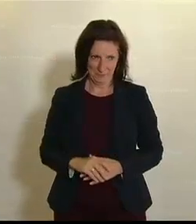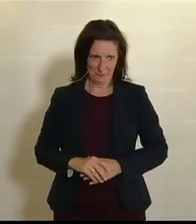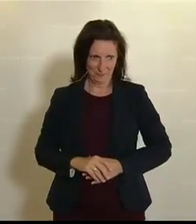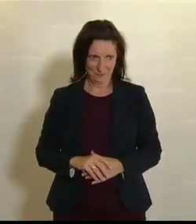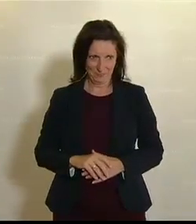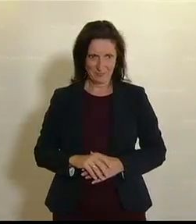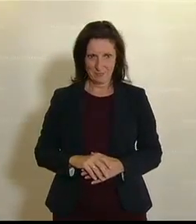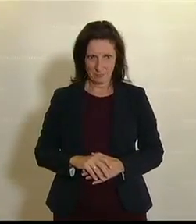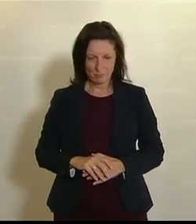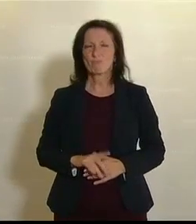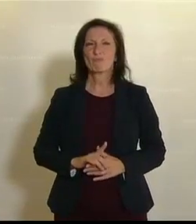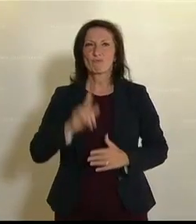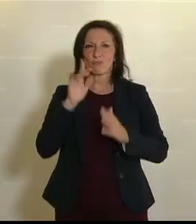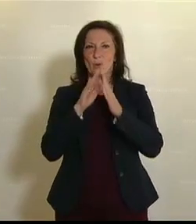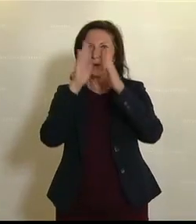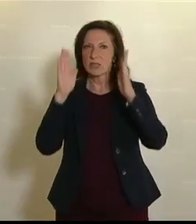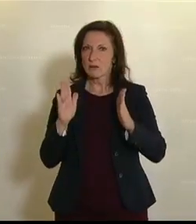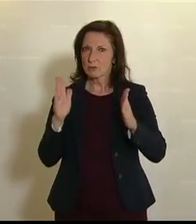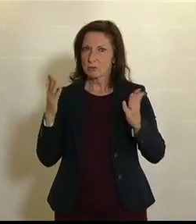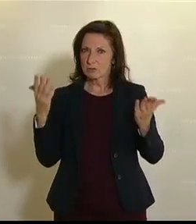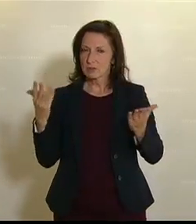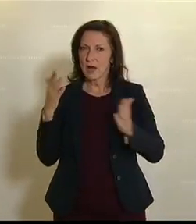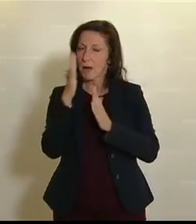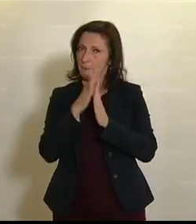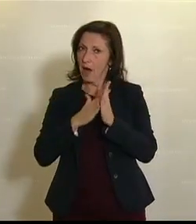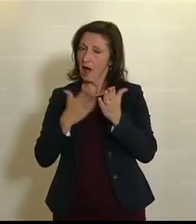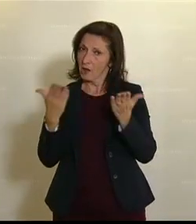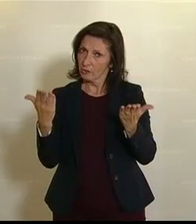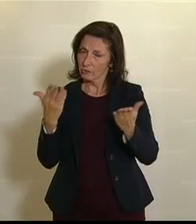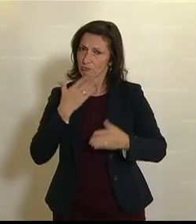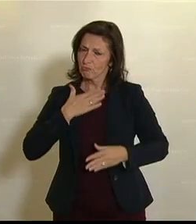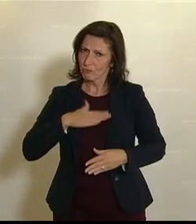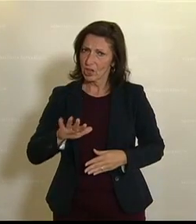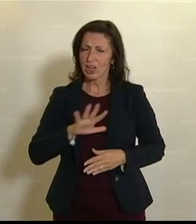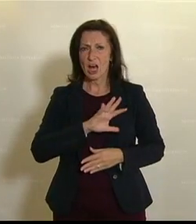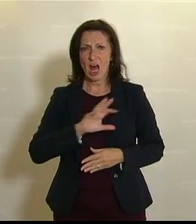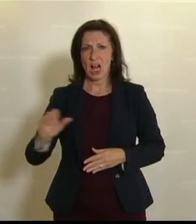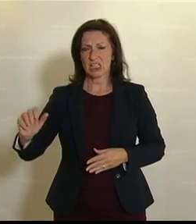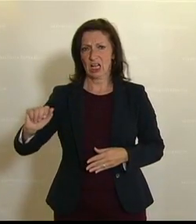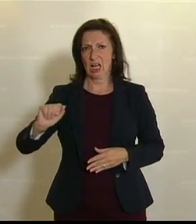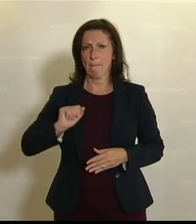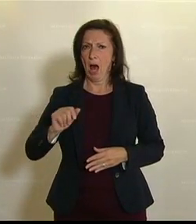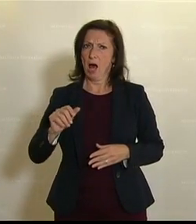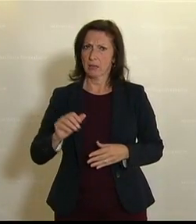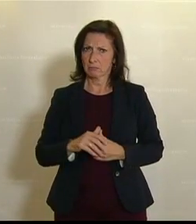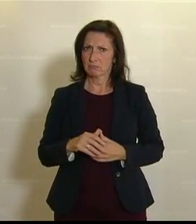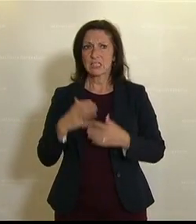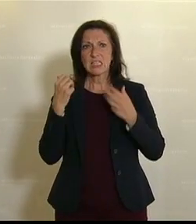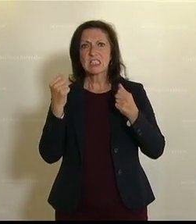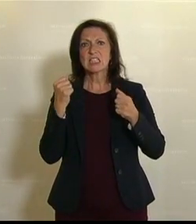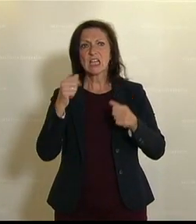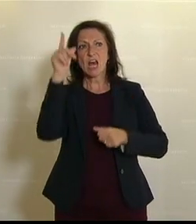Volker Reifenberger von den Freiheitlichen ist der letzte Redner zu diesem Tagesordnungspunkt. Im